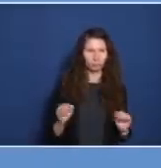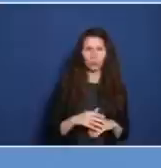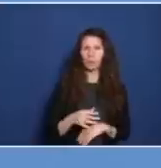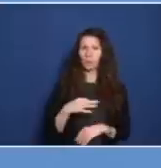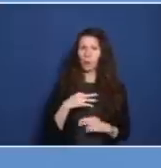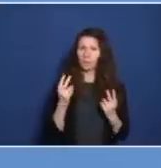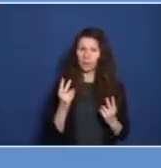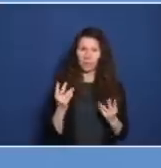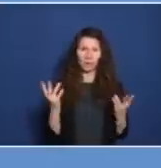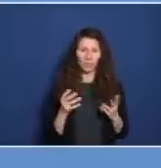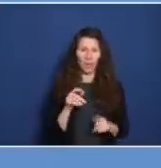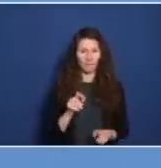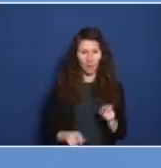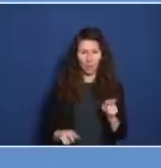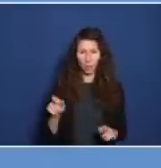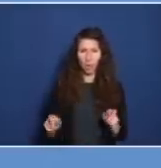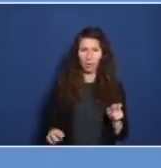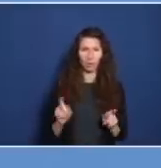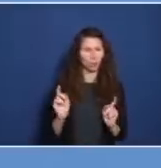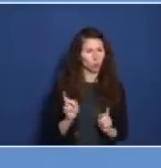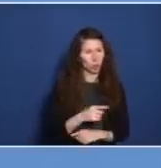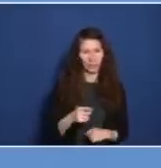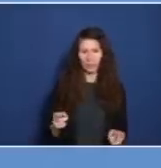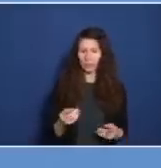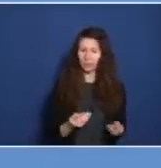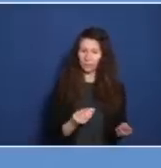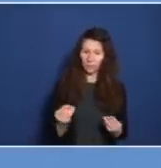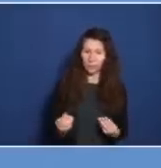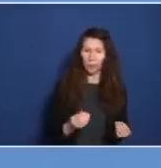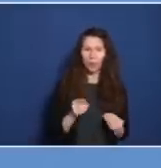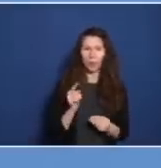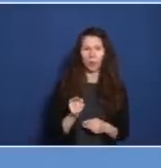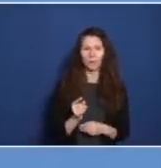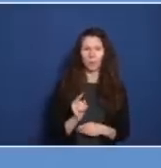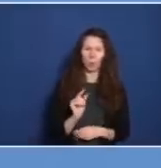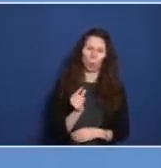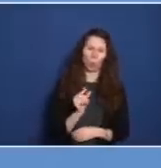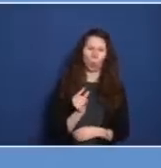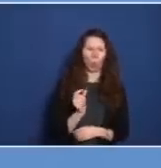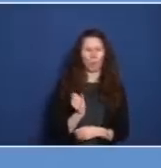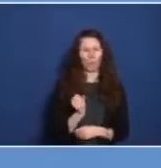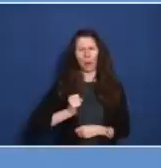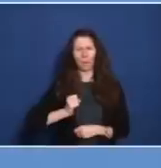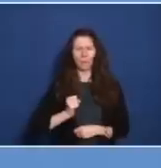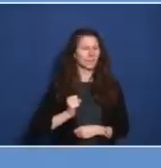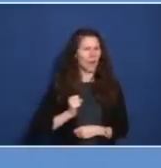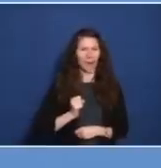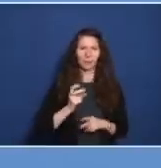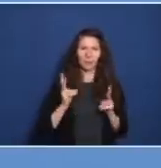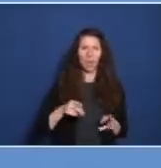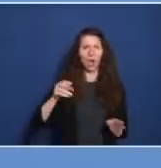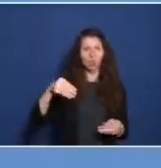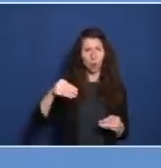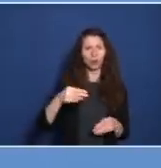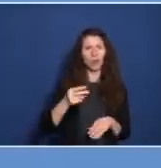irgendeiner Weise das Gefühl bekommen, es handele sich dabei um ein Kavaliersdelikt, sondern es ist Urkundenfälschung, strafbar.